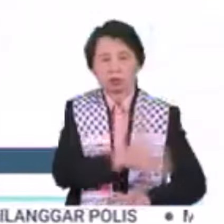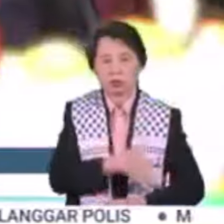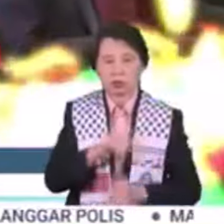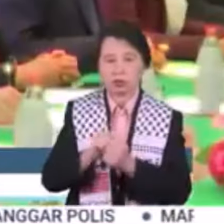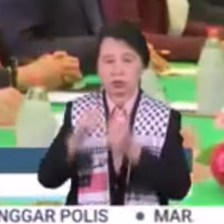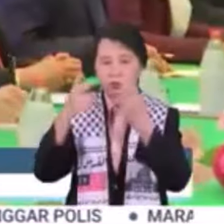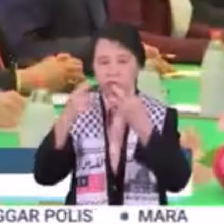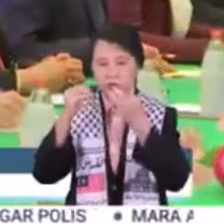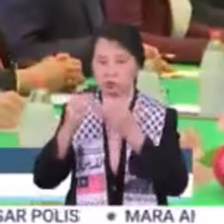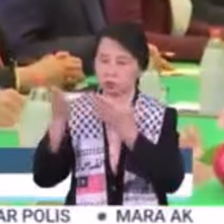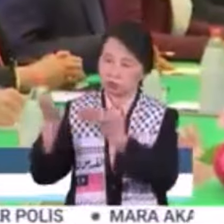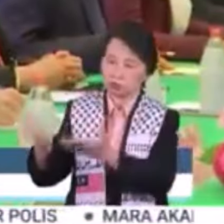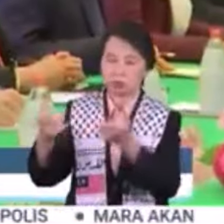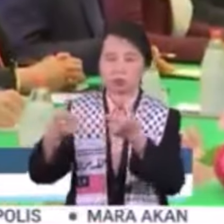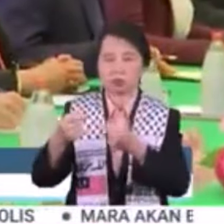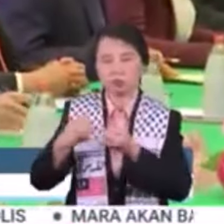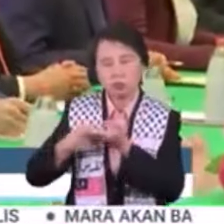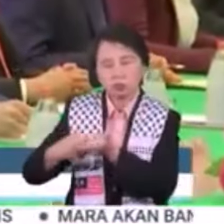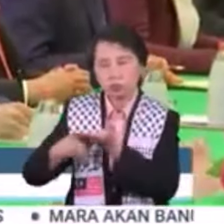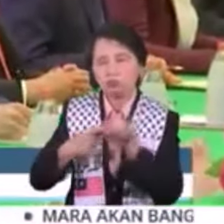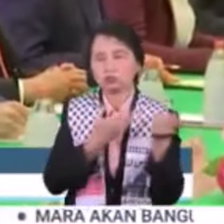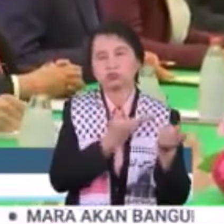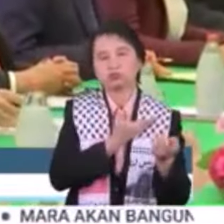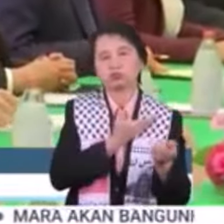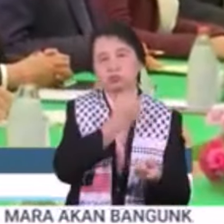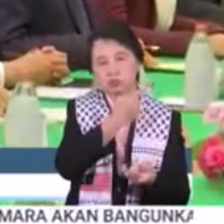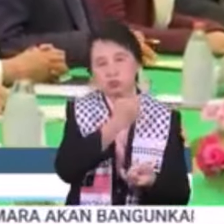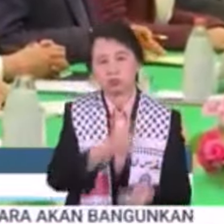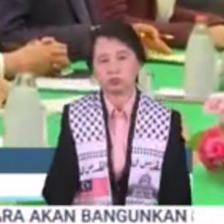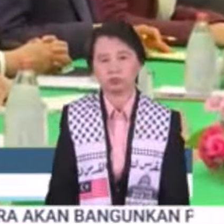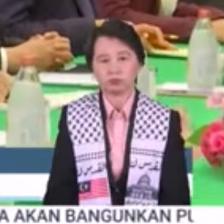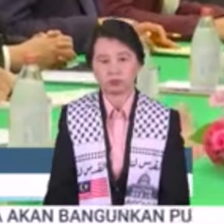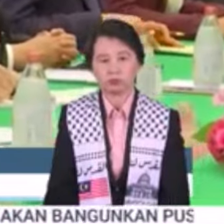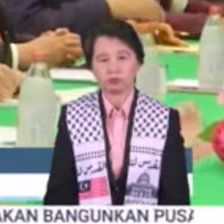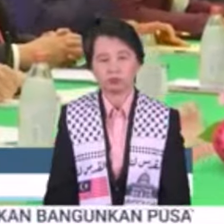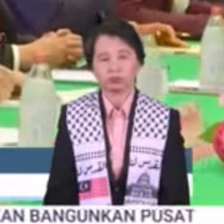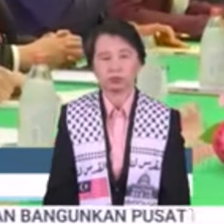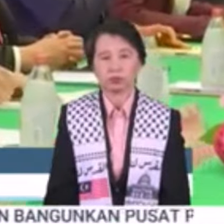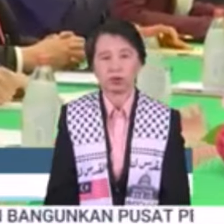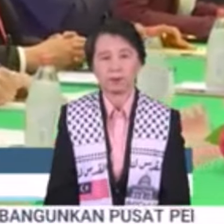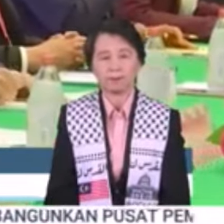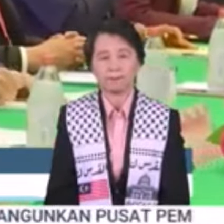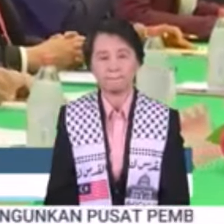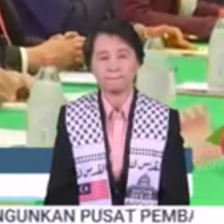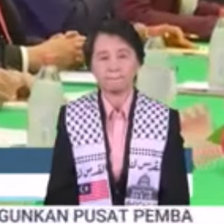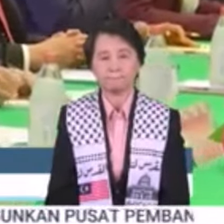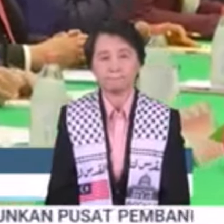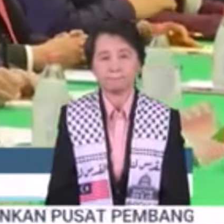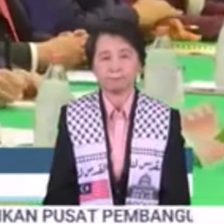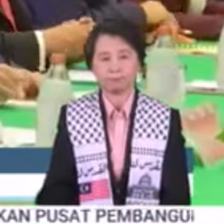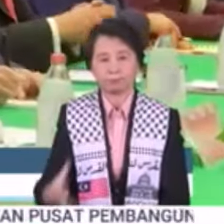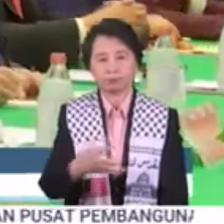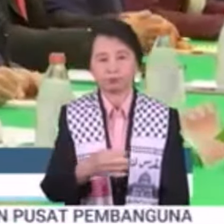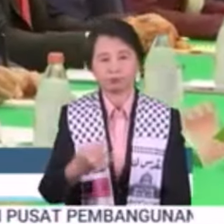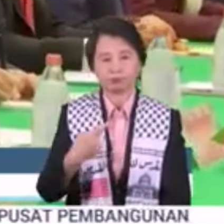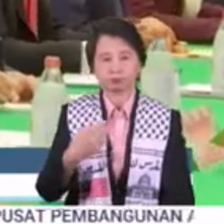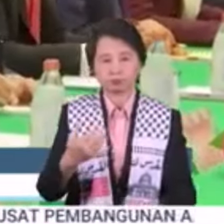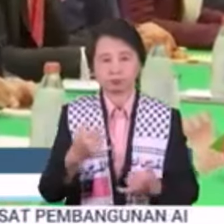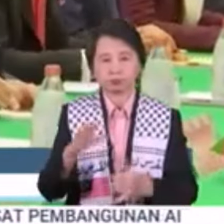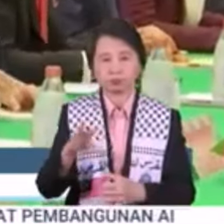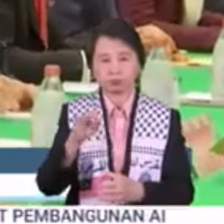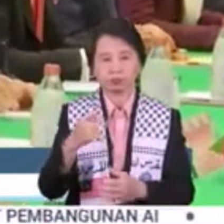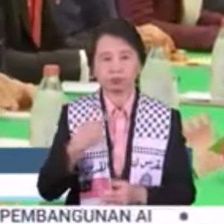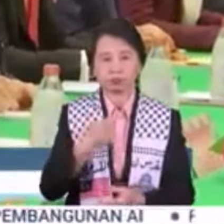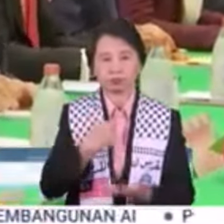Kishida. I'm very impressed with your commitment not only to Malaysia but to the region. Japan has been